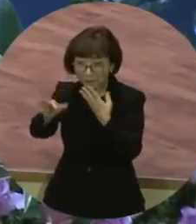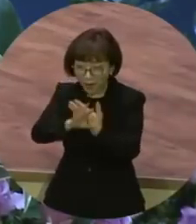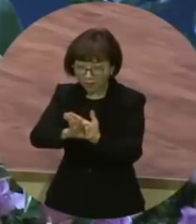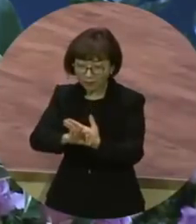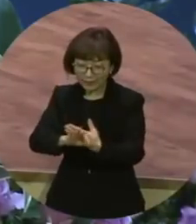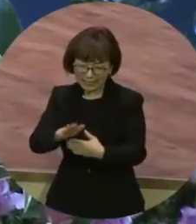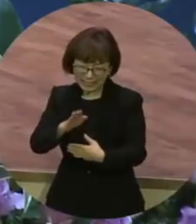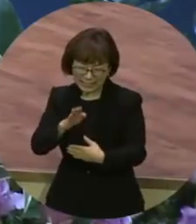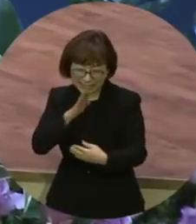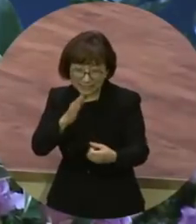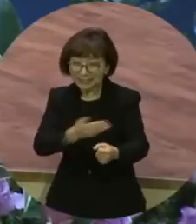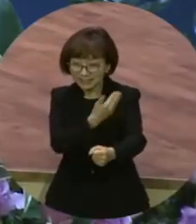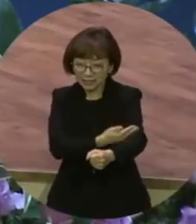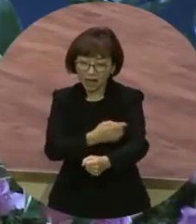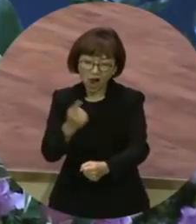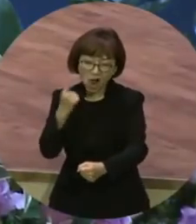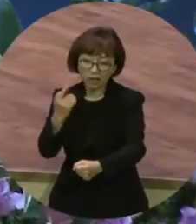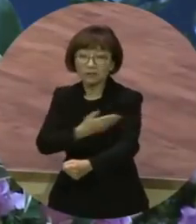무엇이 응답이죠?